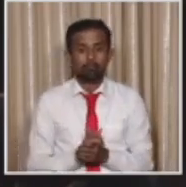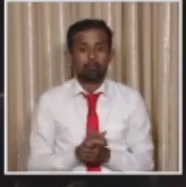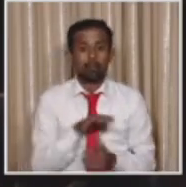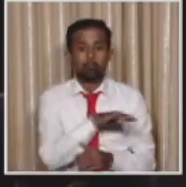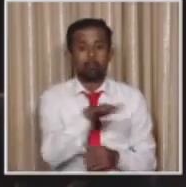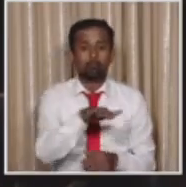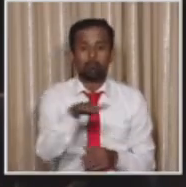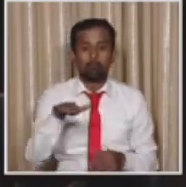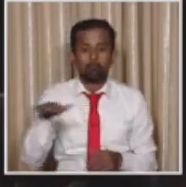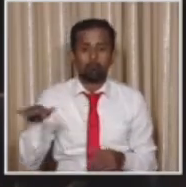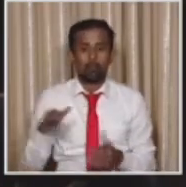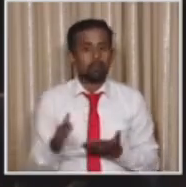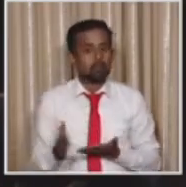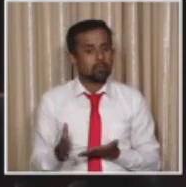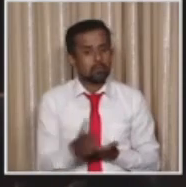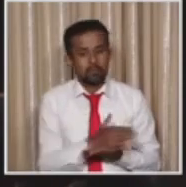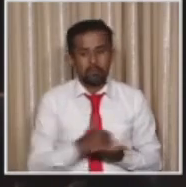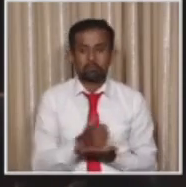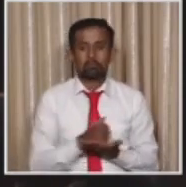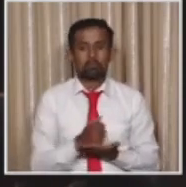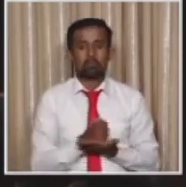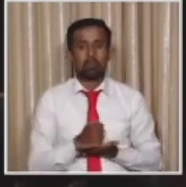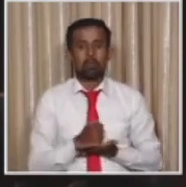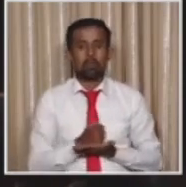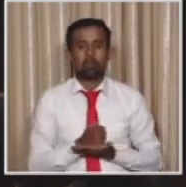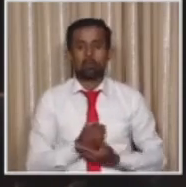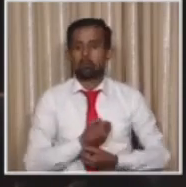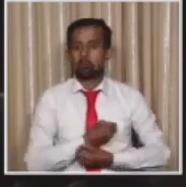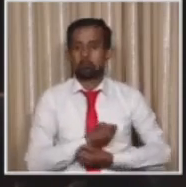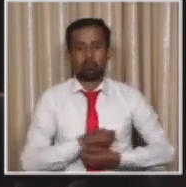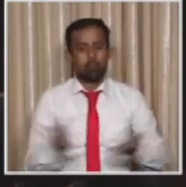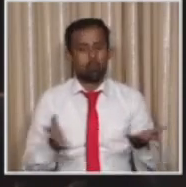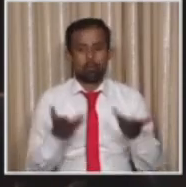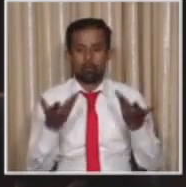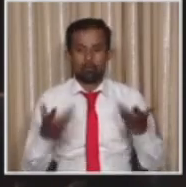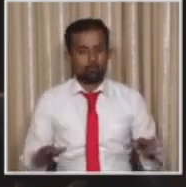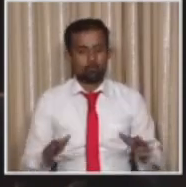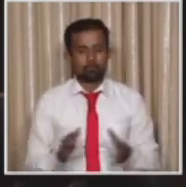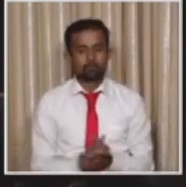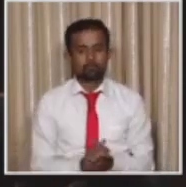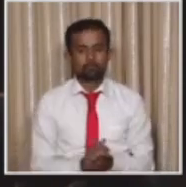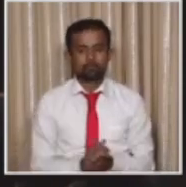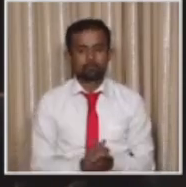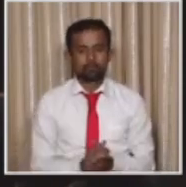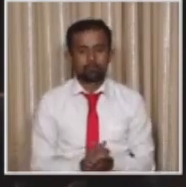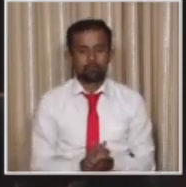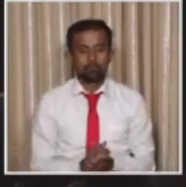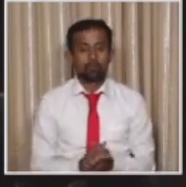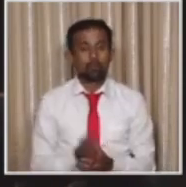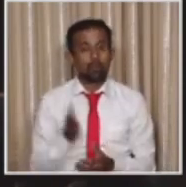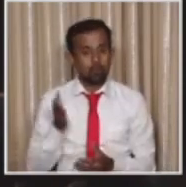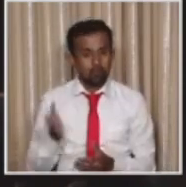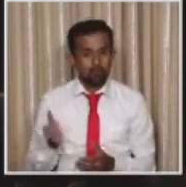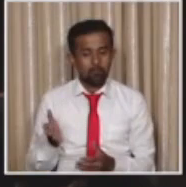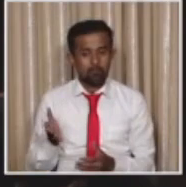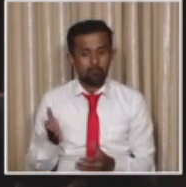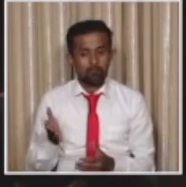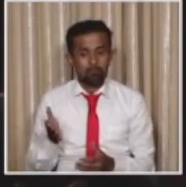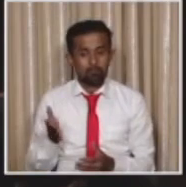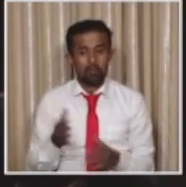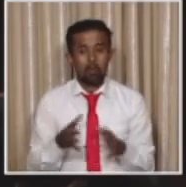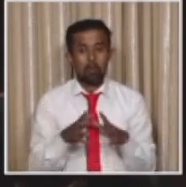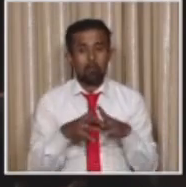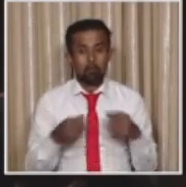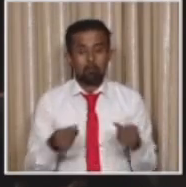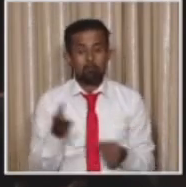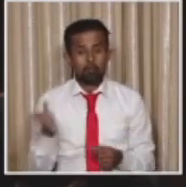ප්‍රදේශ සම්පූර්ණයෙන්ම විනාශයට ලක් වෙලා තිබෙනවා. ඒ විතරක් නෙමෙයි මේ අදාළ බාන්නේ